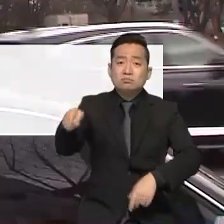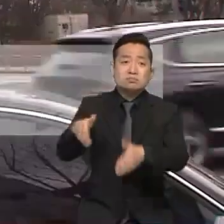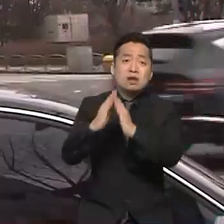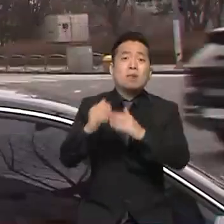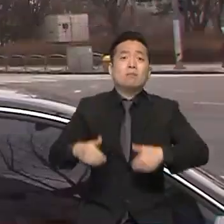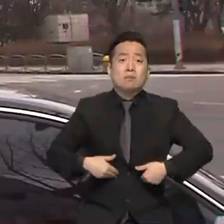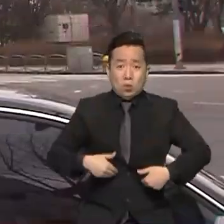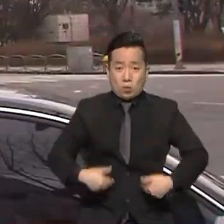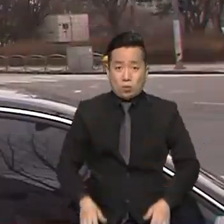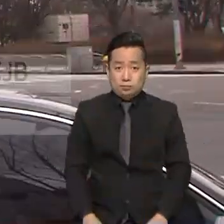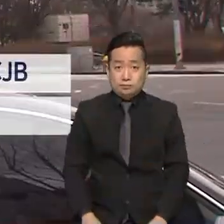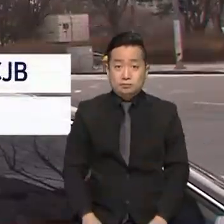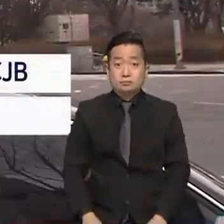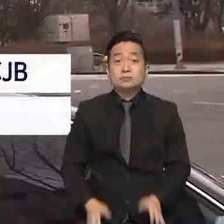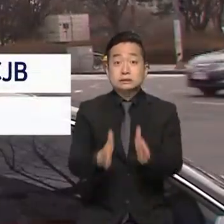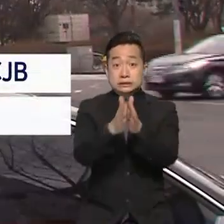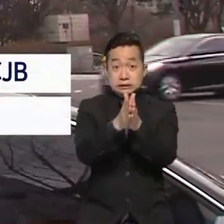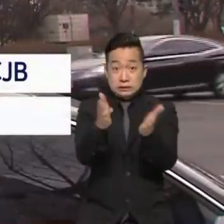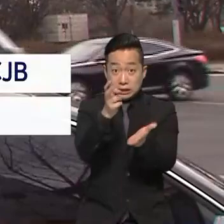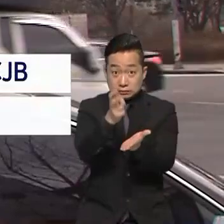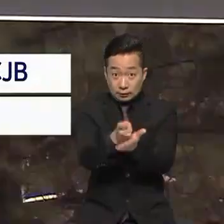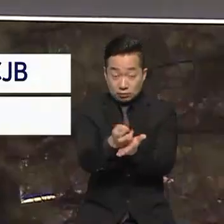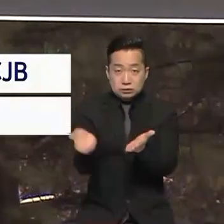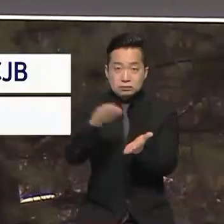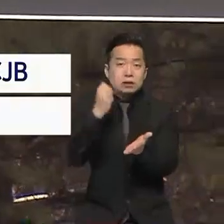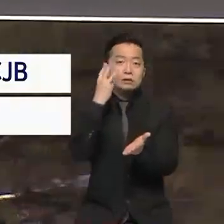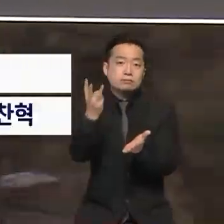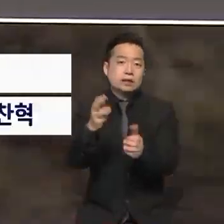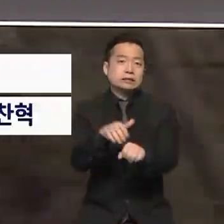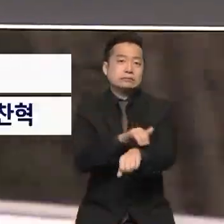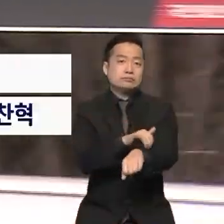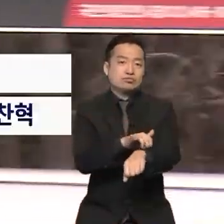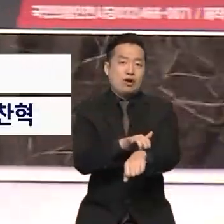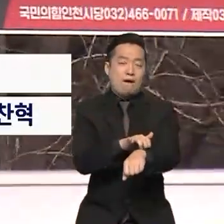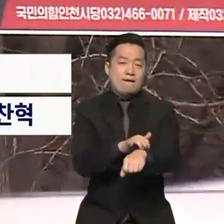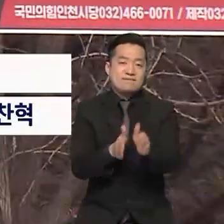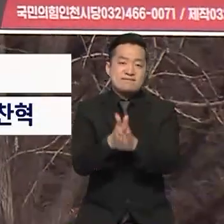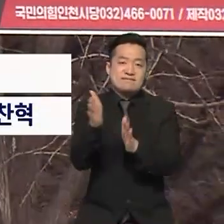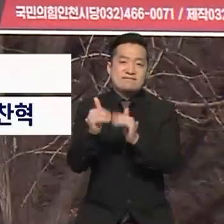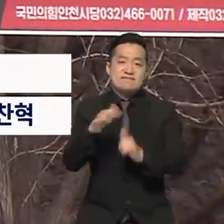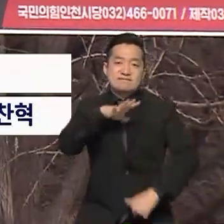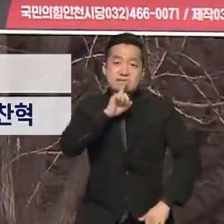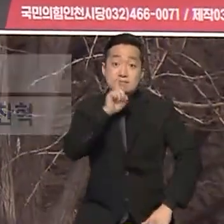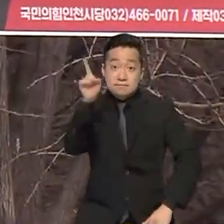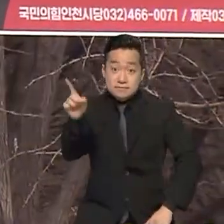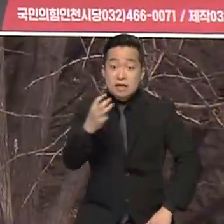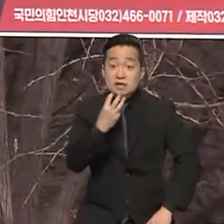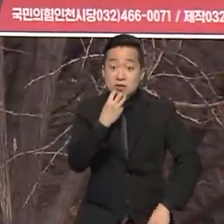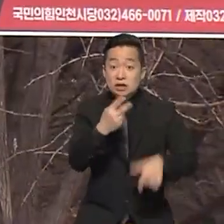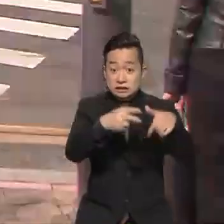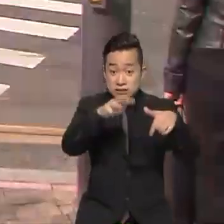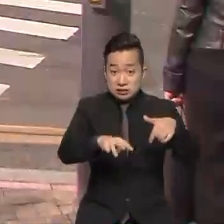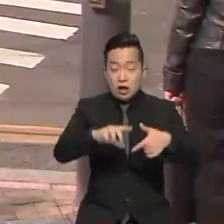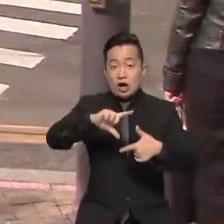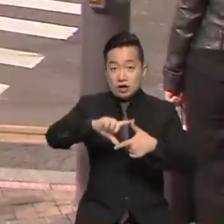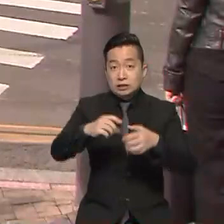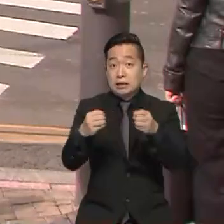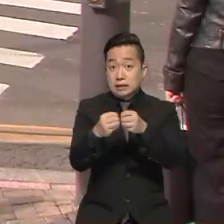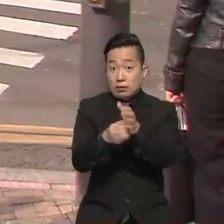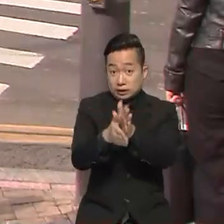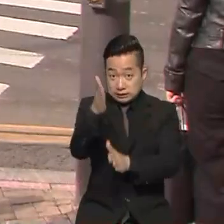이렇게 시행 석 달 만에 시민 불편과 민원이 빗발치자 서울과 인천, 경남 창원시